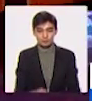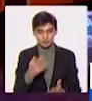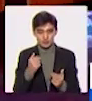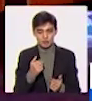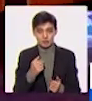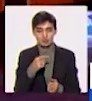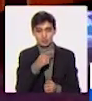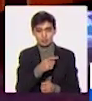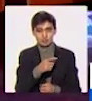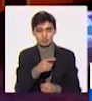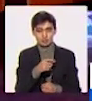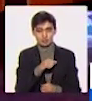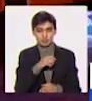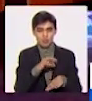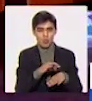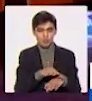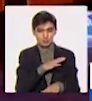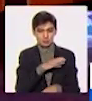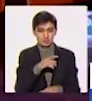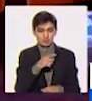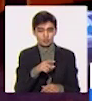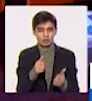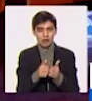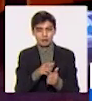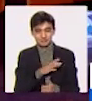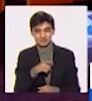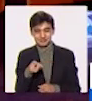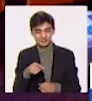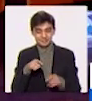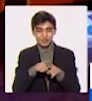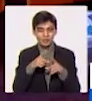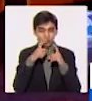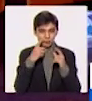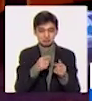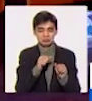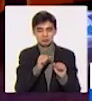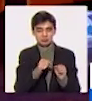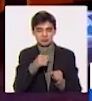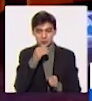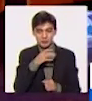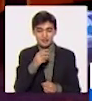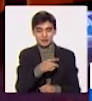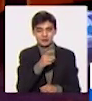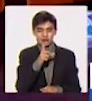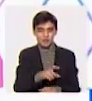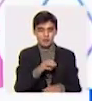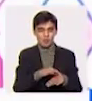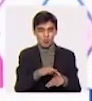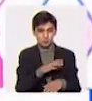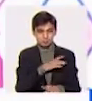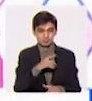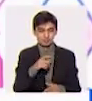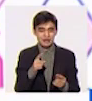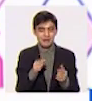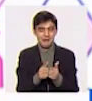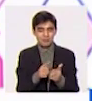Әрине, енді ол жоғарғы рискте жүретін адам, бірақ енді коронавирусты қасында контакта, тікелей контакта